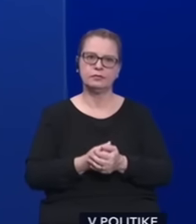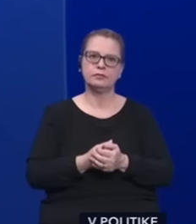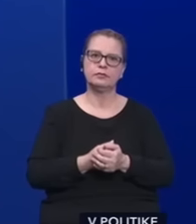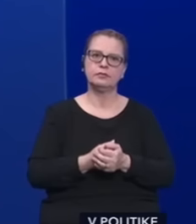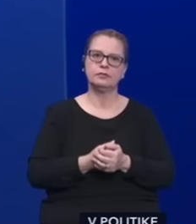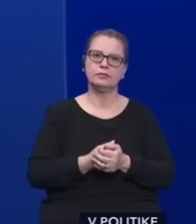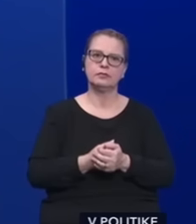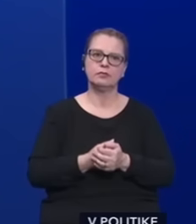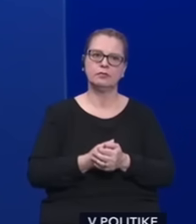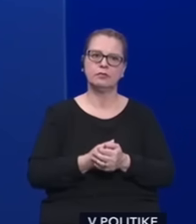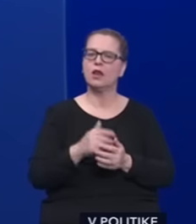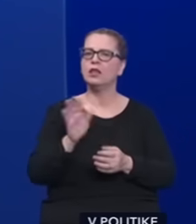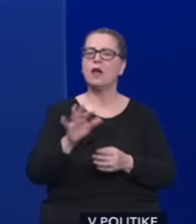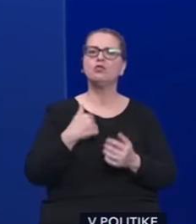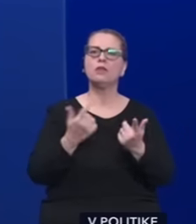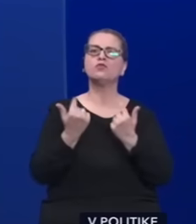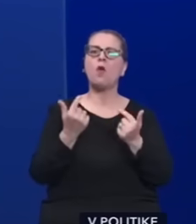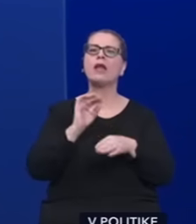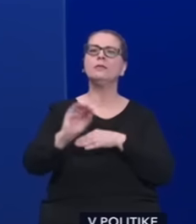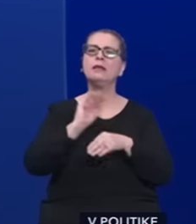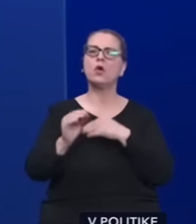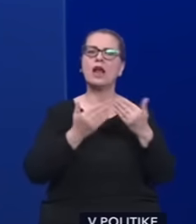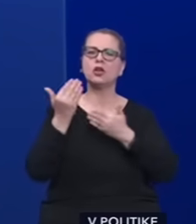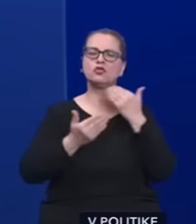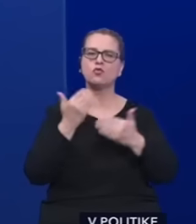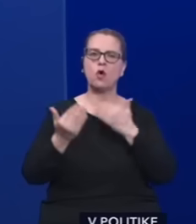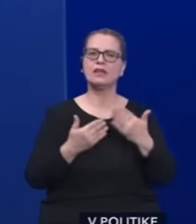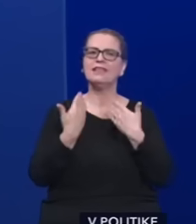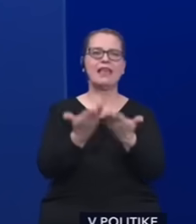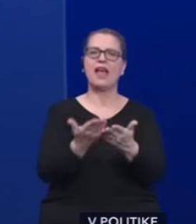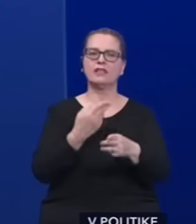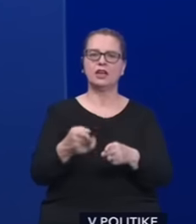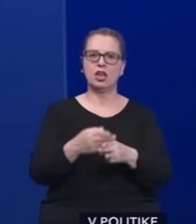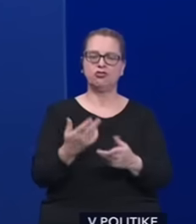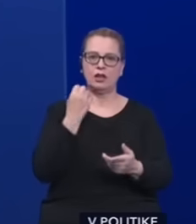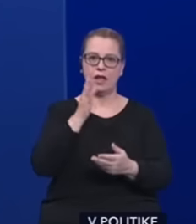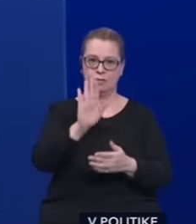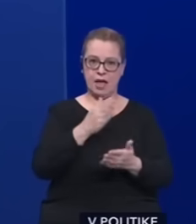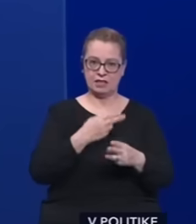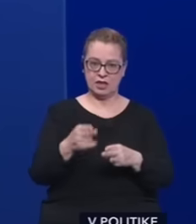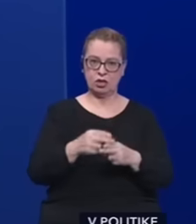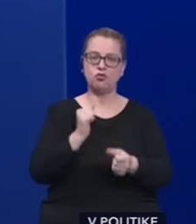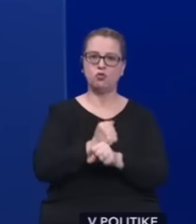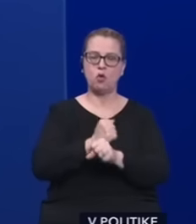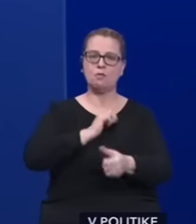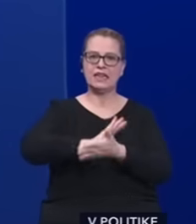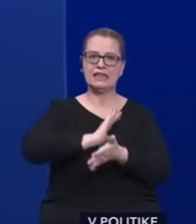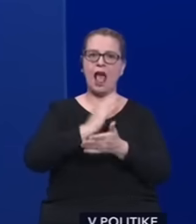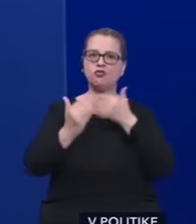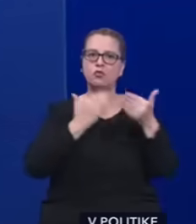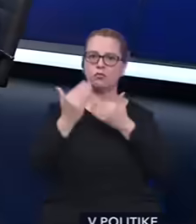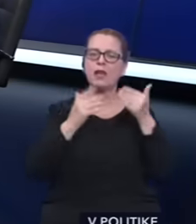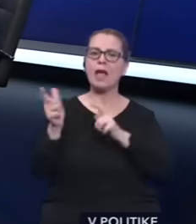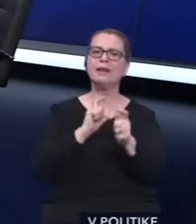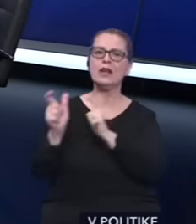riešení. Nie je zvolávanie tu mimoriadnych schôdzi bez toho, že nedáte riešenie. Lebo keby ste mali riešenie, tak urobíte tlačovú konferenciu aj pri tých hypotékach